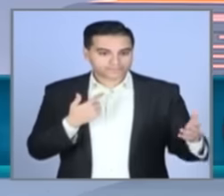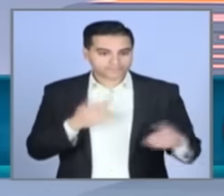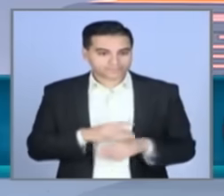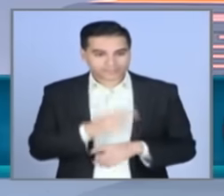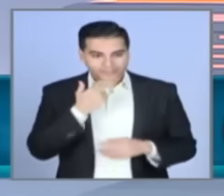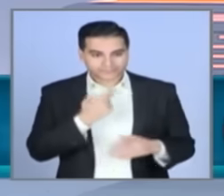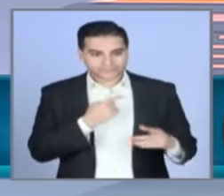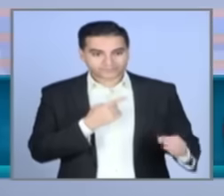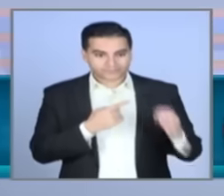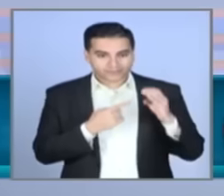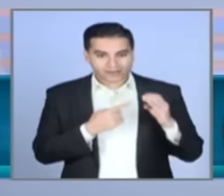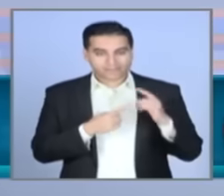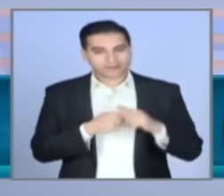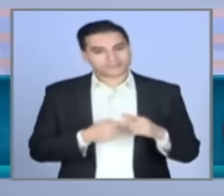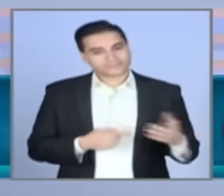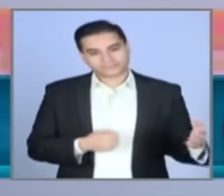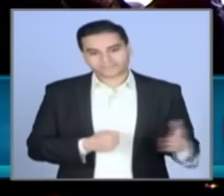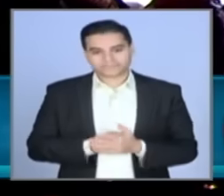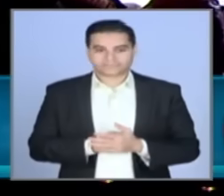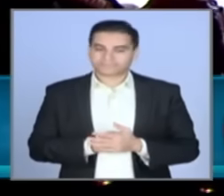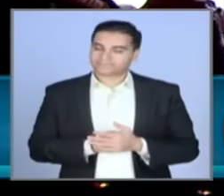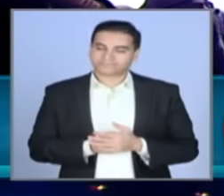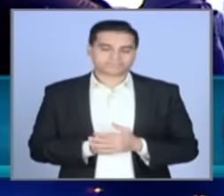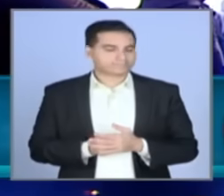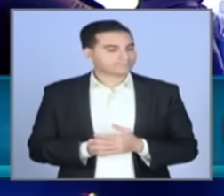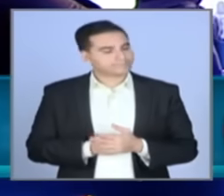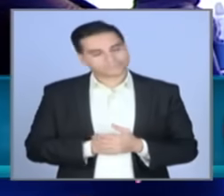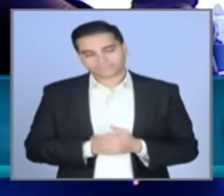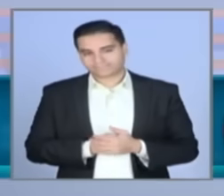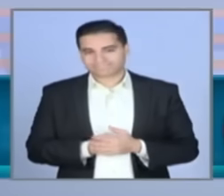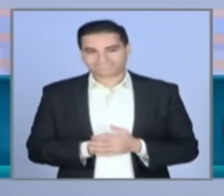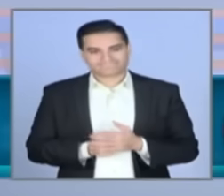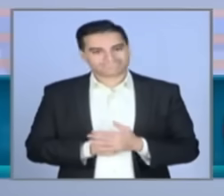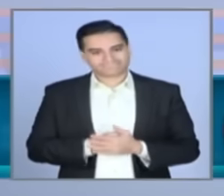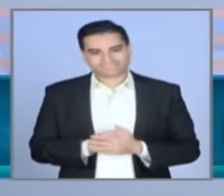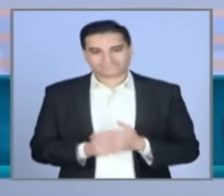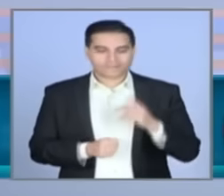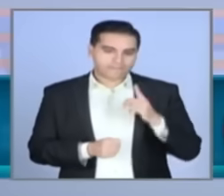رؤية للأسف الشديد إجابة خاطئة. هي فعلا